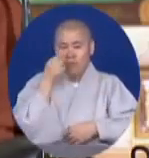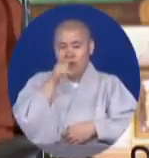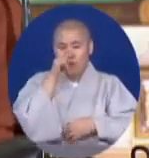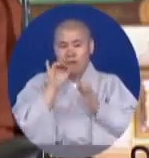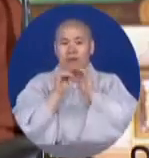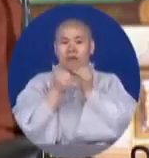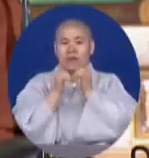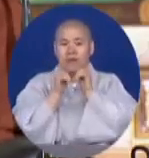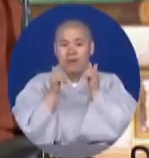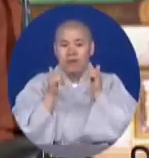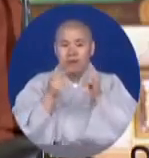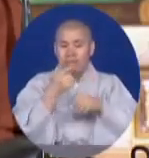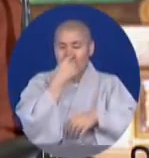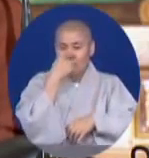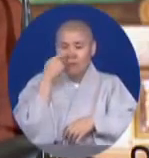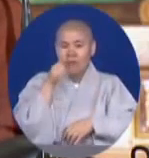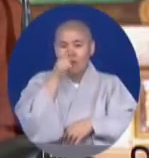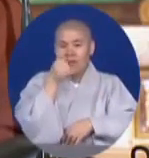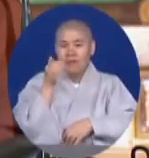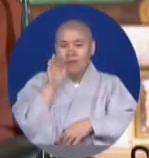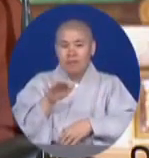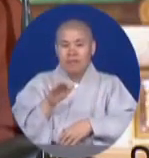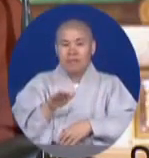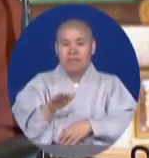사람이 눈은 있는데요.